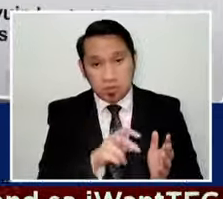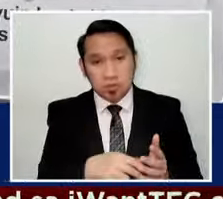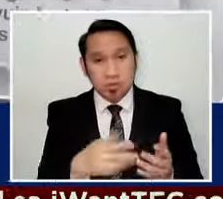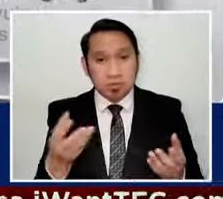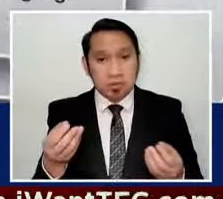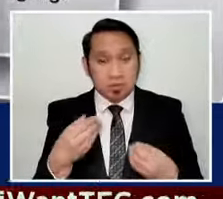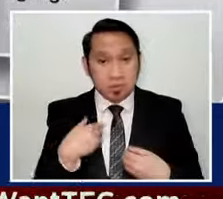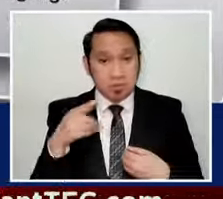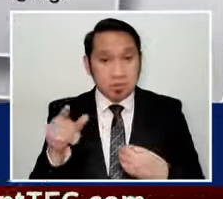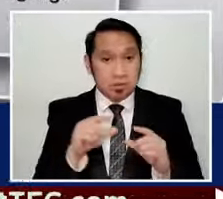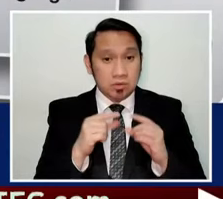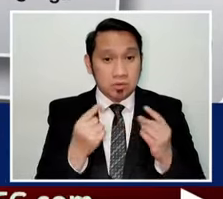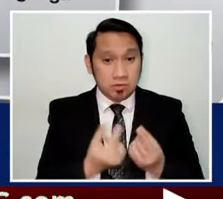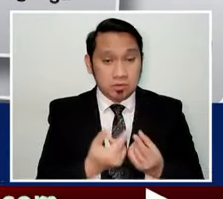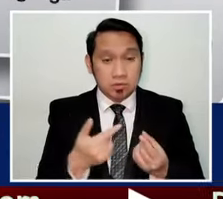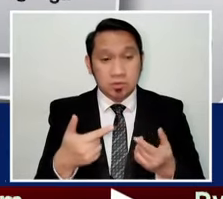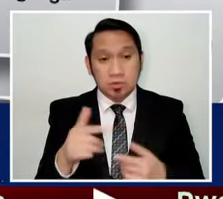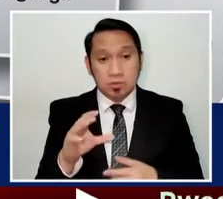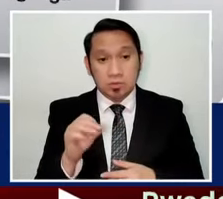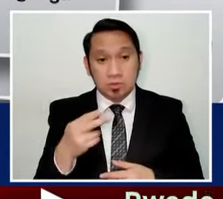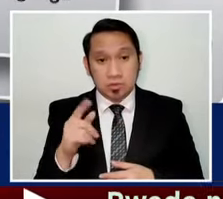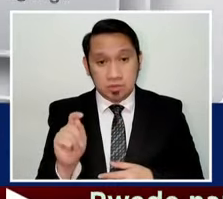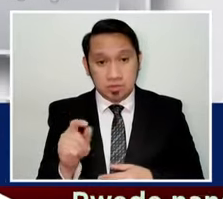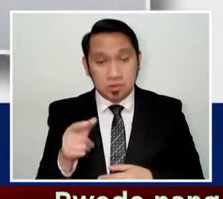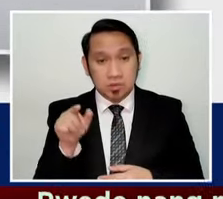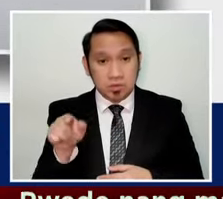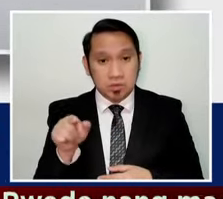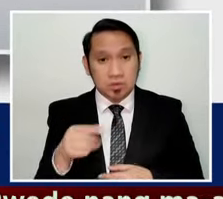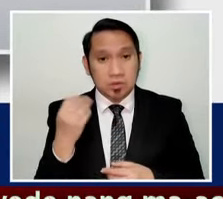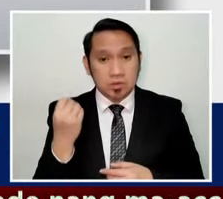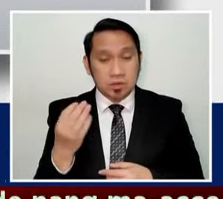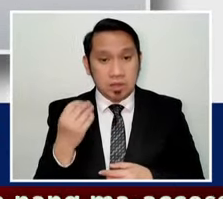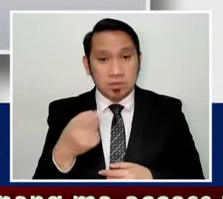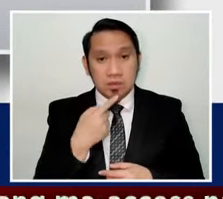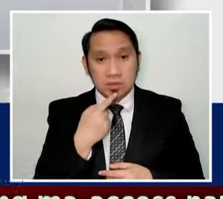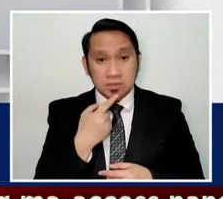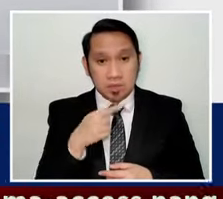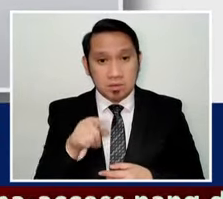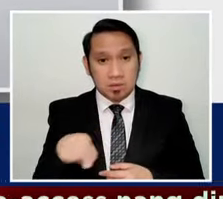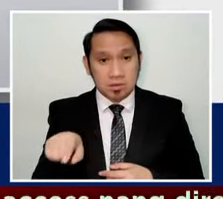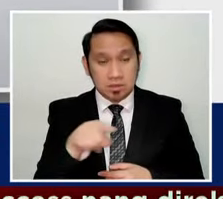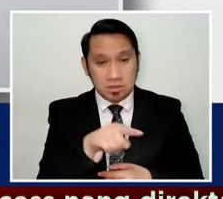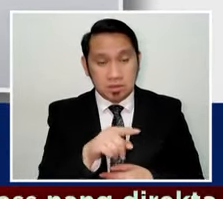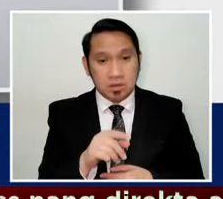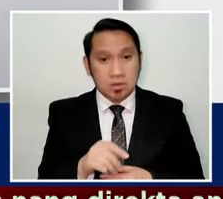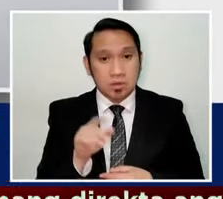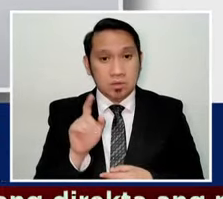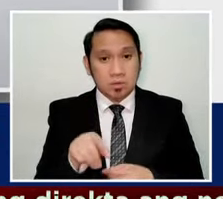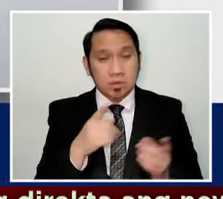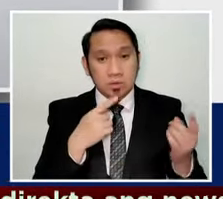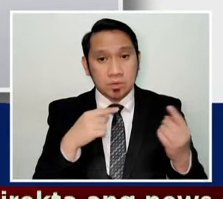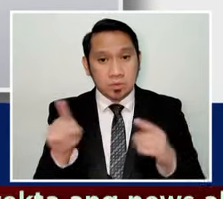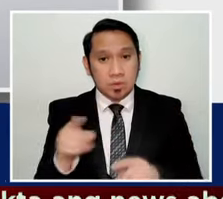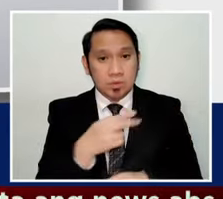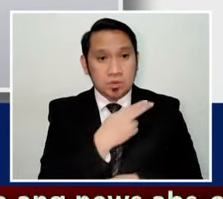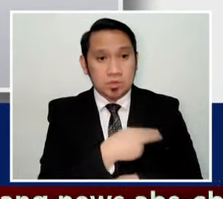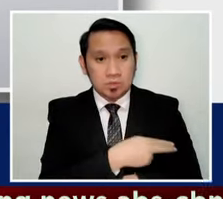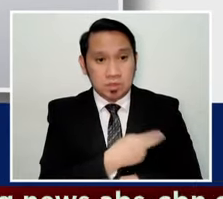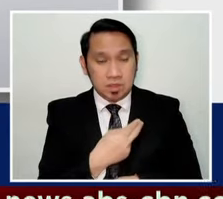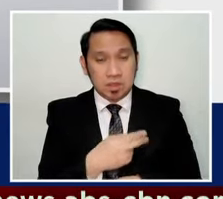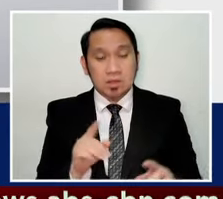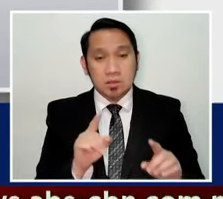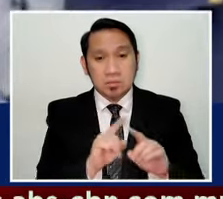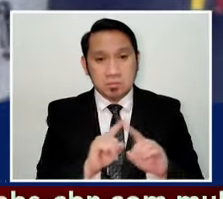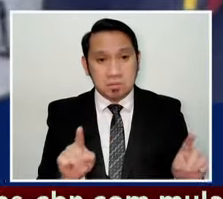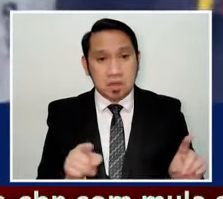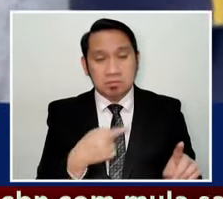nakuha sa group chat ng fraternity na ang anak niya ang ilang beses nagsabi sa mga opisyal ng frat na pumunta sila sa ospital. Pero